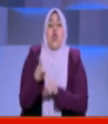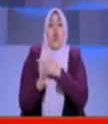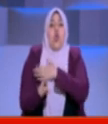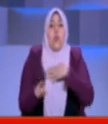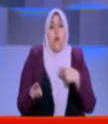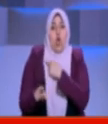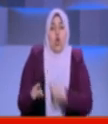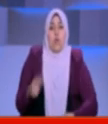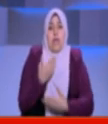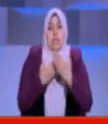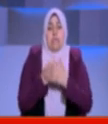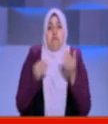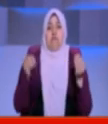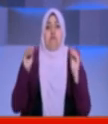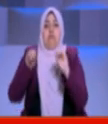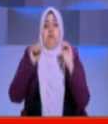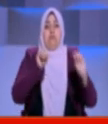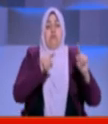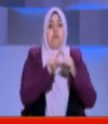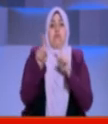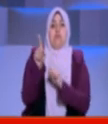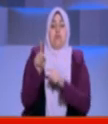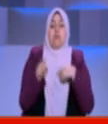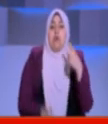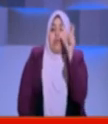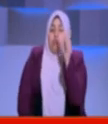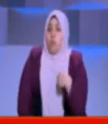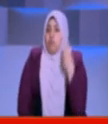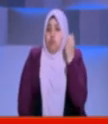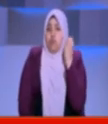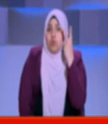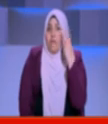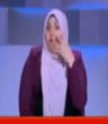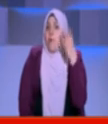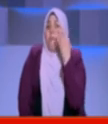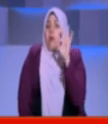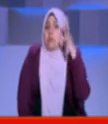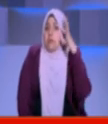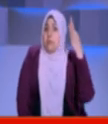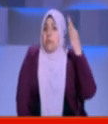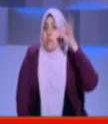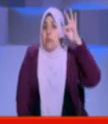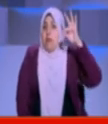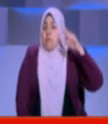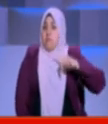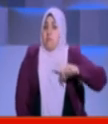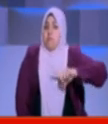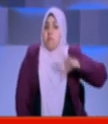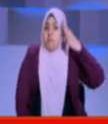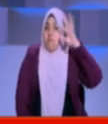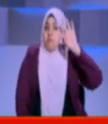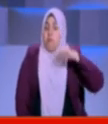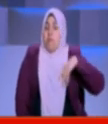الكاظمي شخصية مناضلة مثقفة، معروف عنه النزاهة، معروف عنه